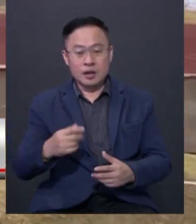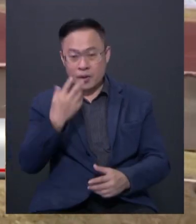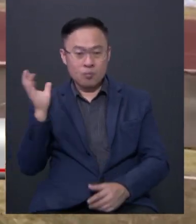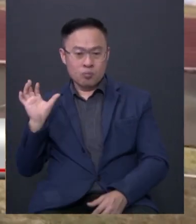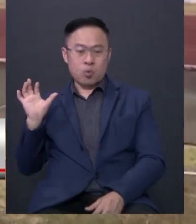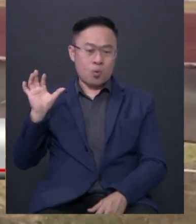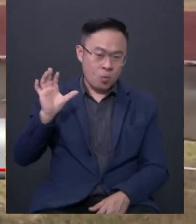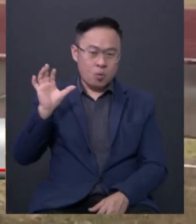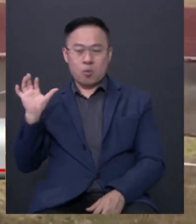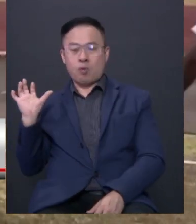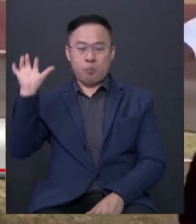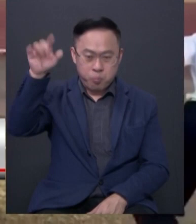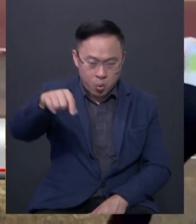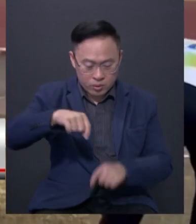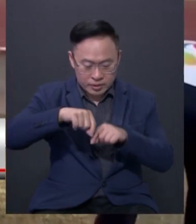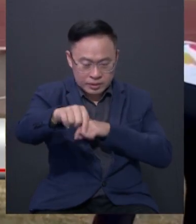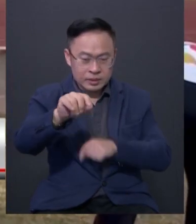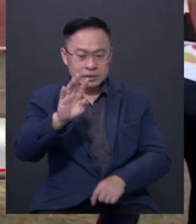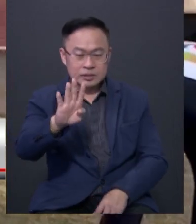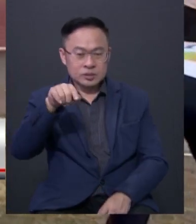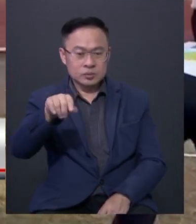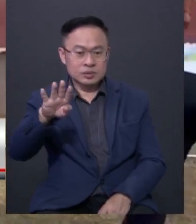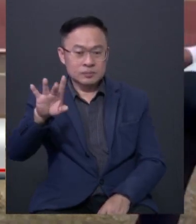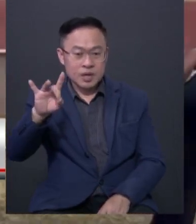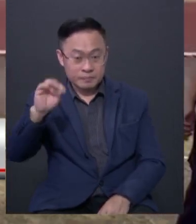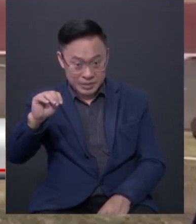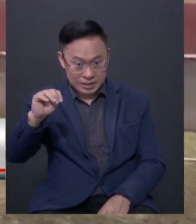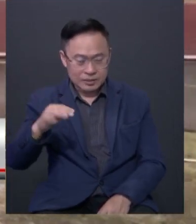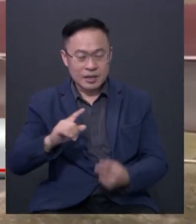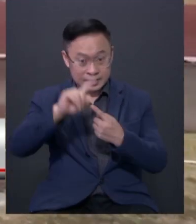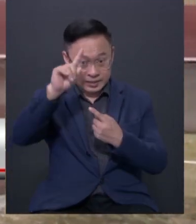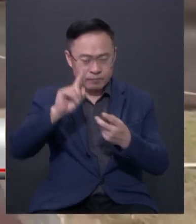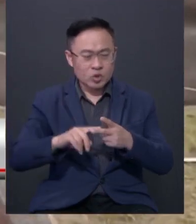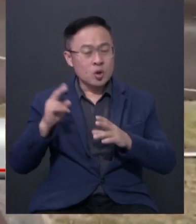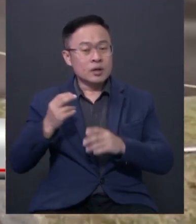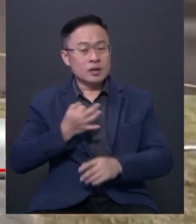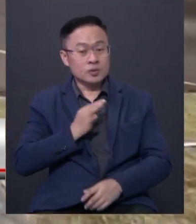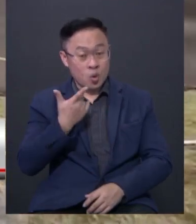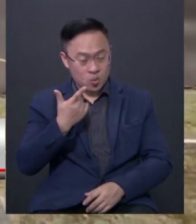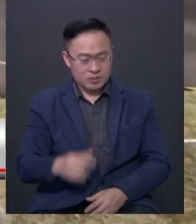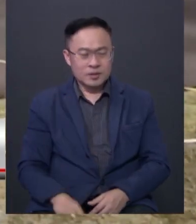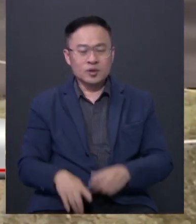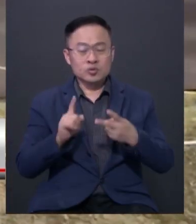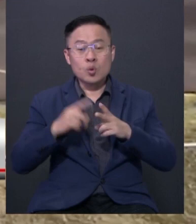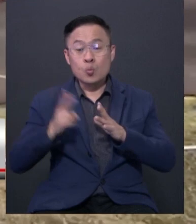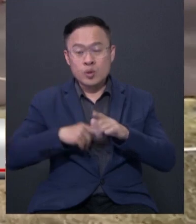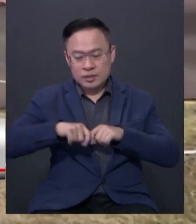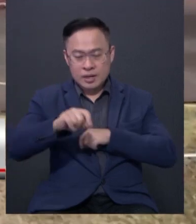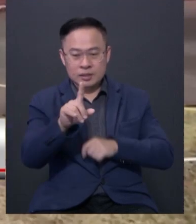ทุ่มน้ำหนักนี่ได้ 4.48 เมตรส่วนเมื่อกี้ที่คุณผู้ชมเห็นก่อนหน้านี้วิ่ง100เมตรทำเวลา